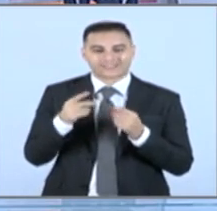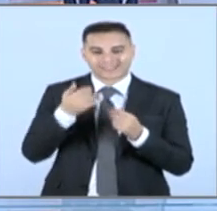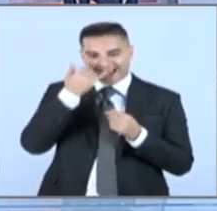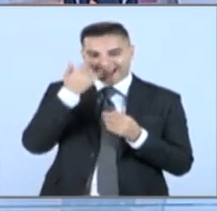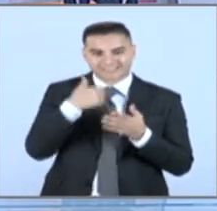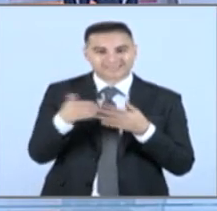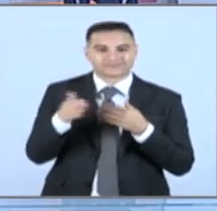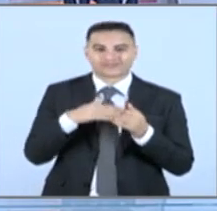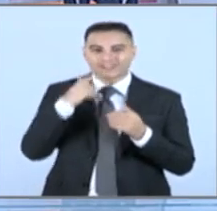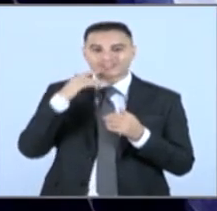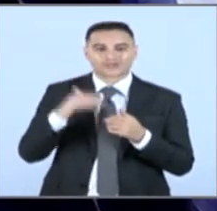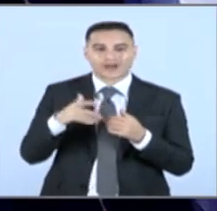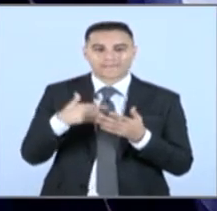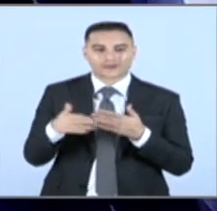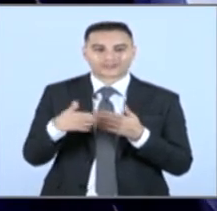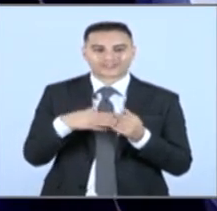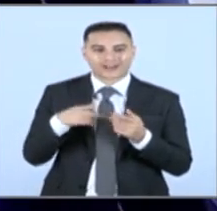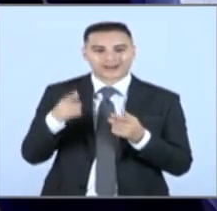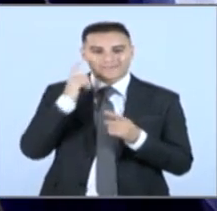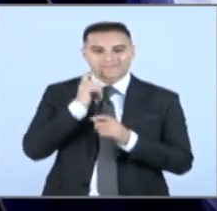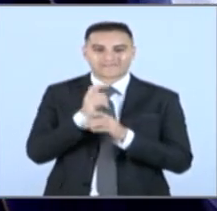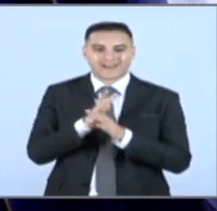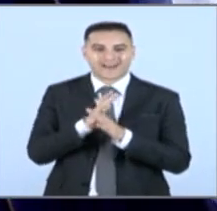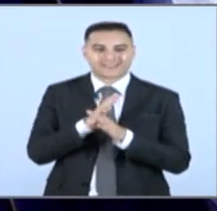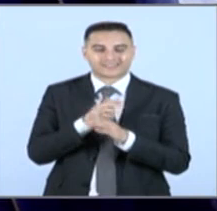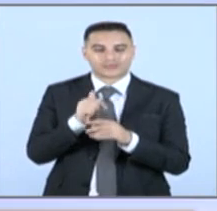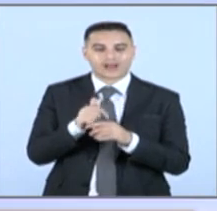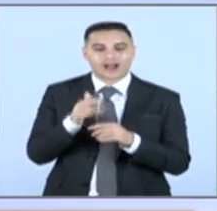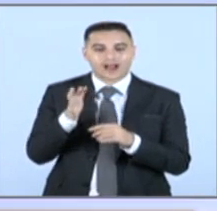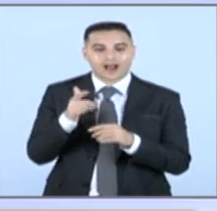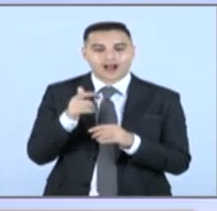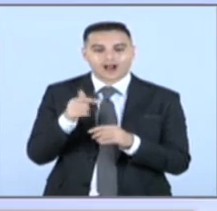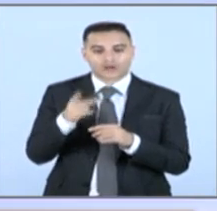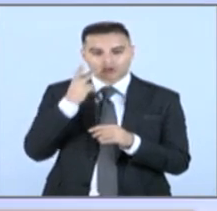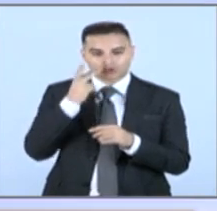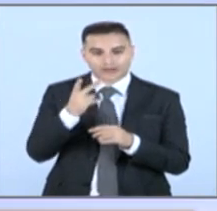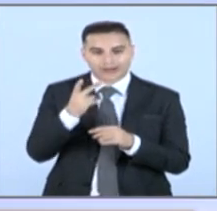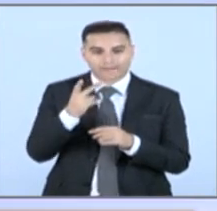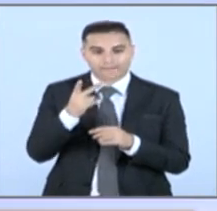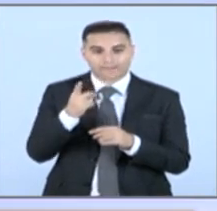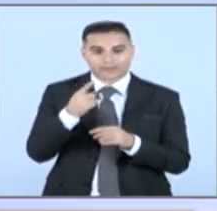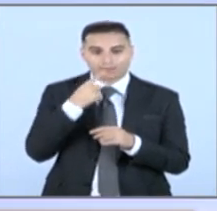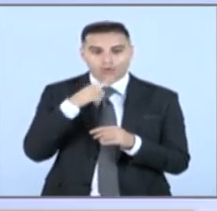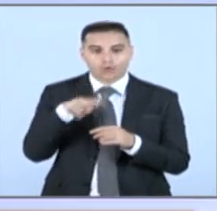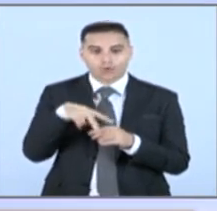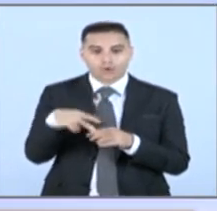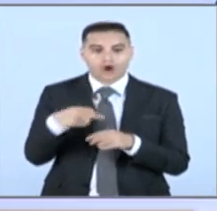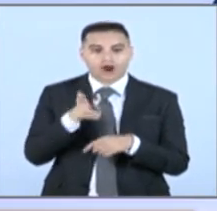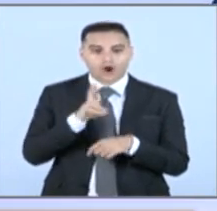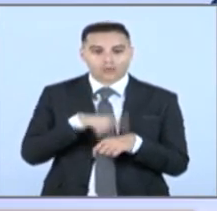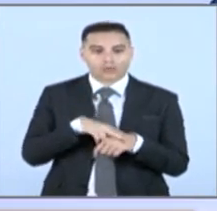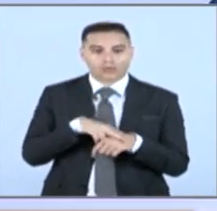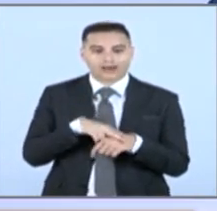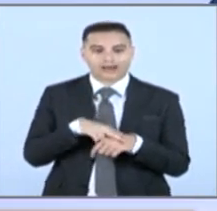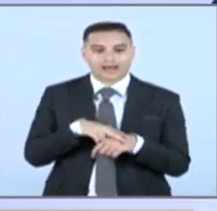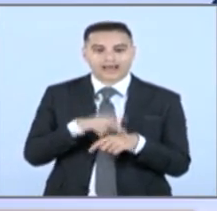ده المدلع بتاعنا ده ما نقدرش نقرب له. طيب بص بقى، أخوك ليه رأي تاني. لعب الكورة؟ آه إحنا